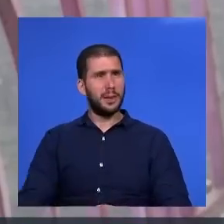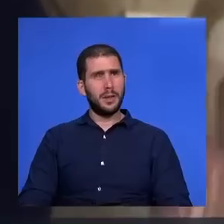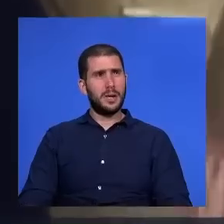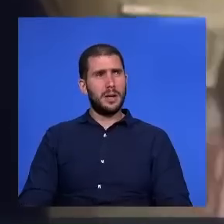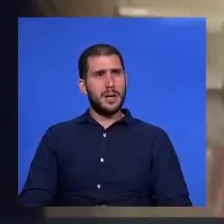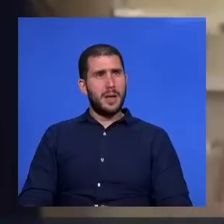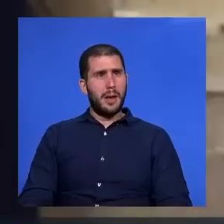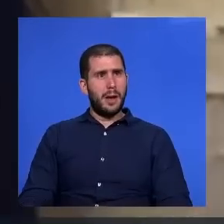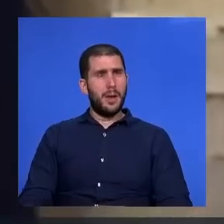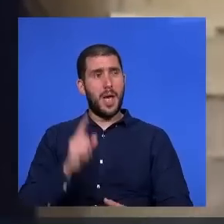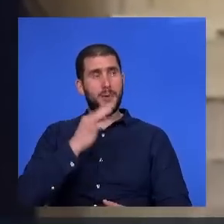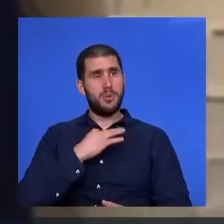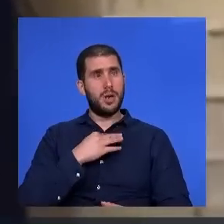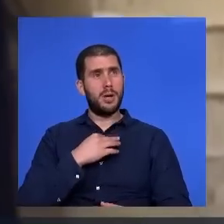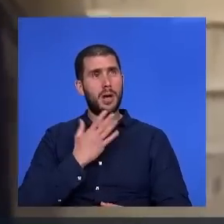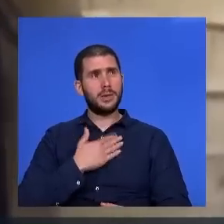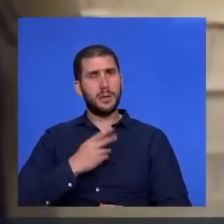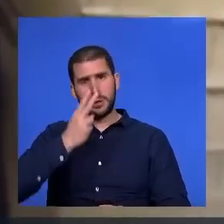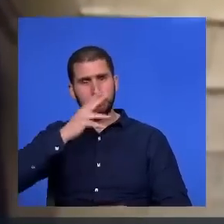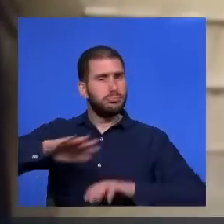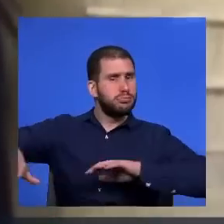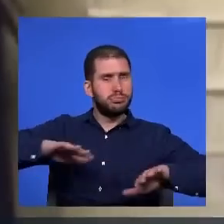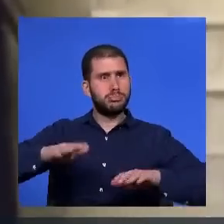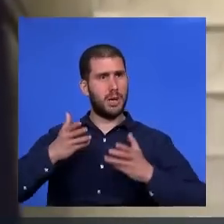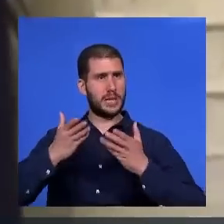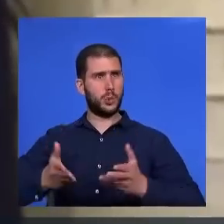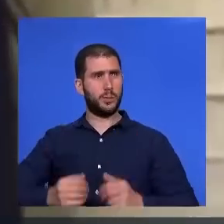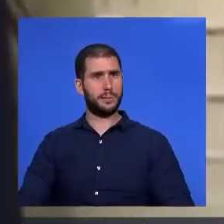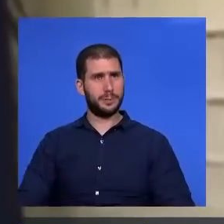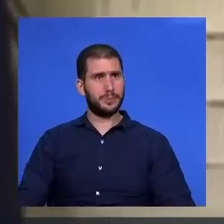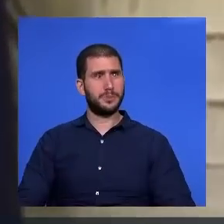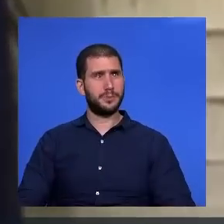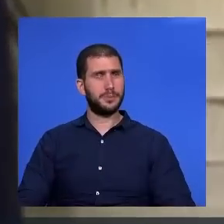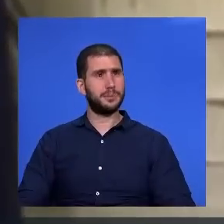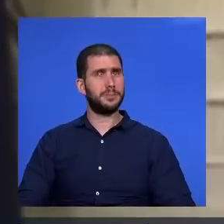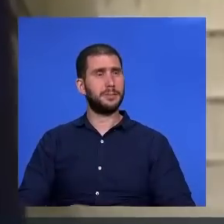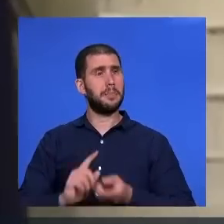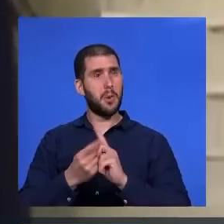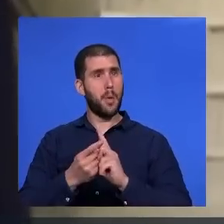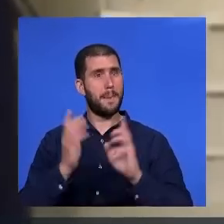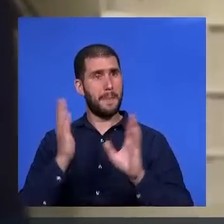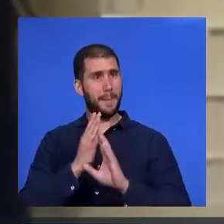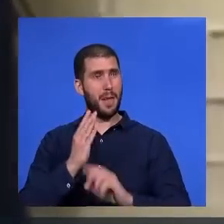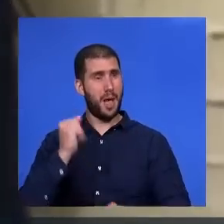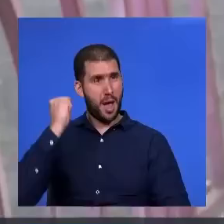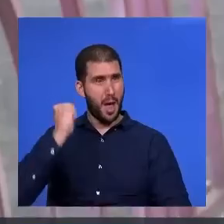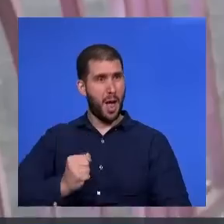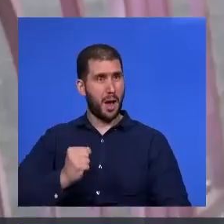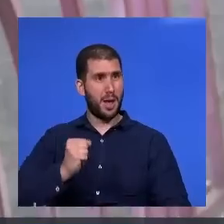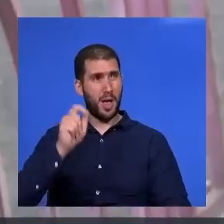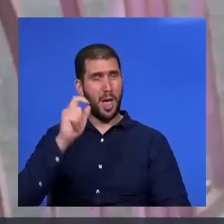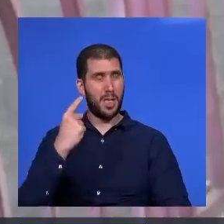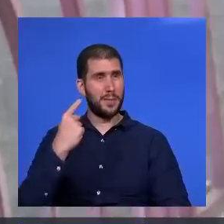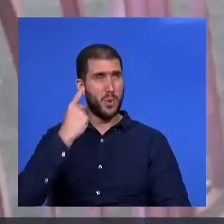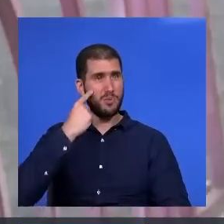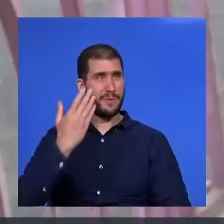זוכרת. אבא שלי הלך, רצה להפריד נראה לי, ובמקום שהמחבל הרג את האיש הזה נראה